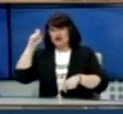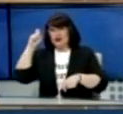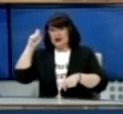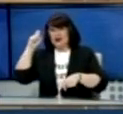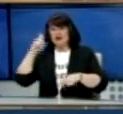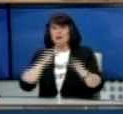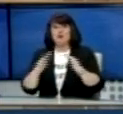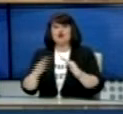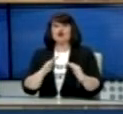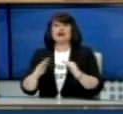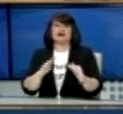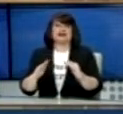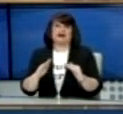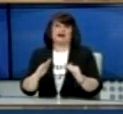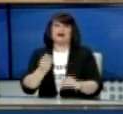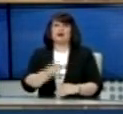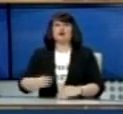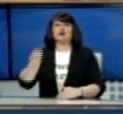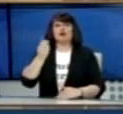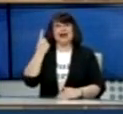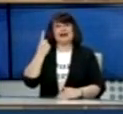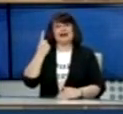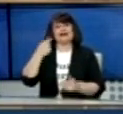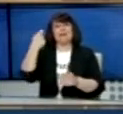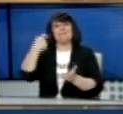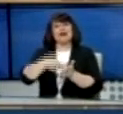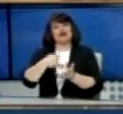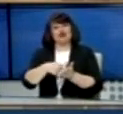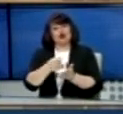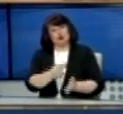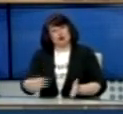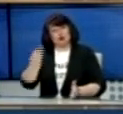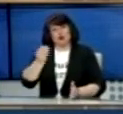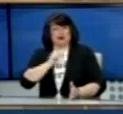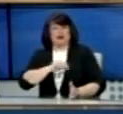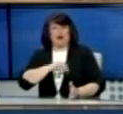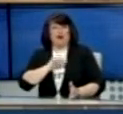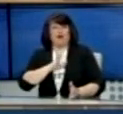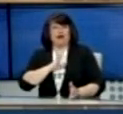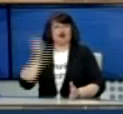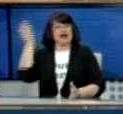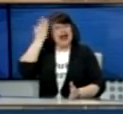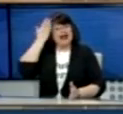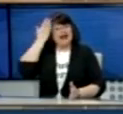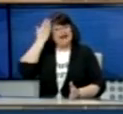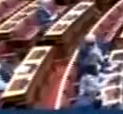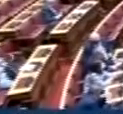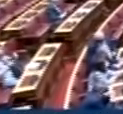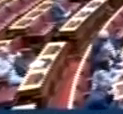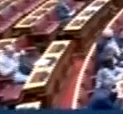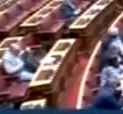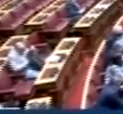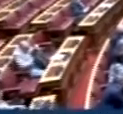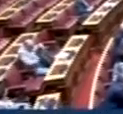ειδικούς, ακούμε τους επιστήμονες και εφαρμόζουμε αυτά τα οποία μας εισηγείται η επιστημονική κοινότητα. Κύριε Φεύγα, να σας